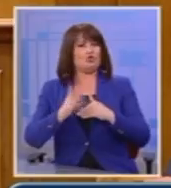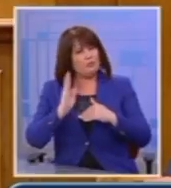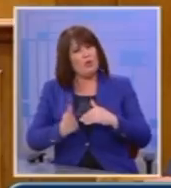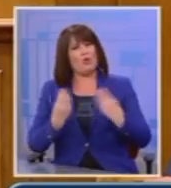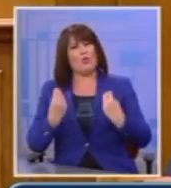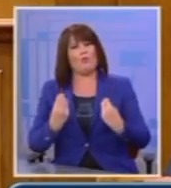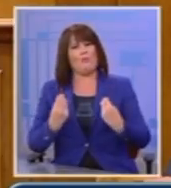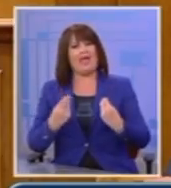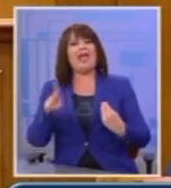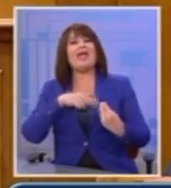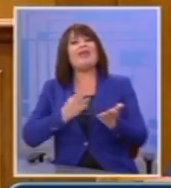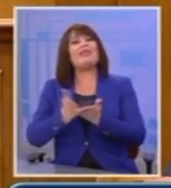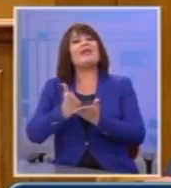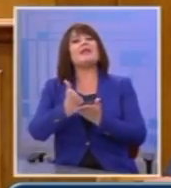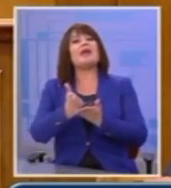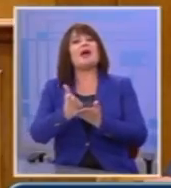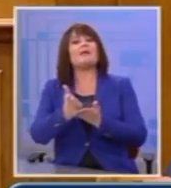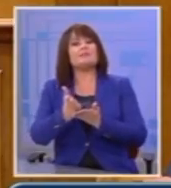με δίκαιη κατανομή των βαρών.